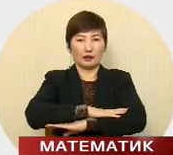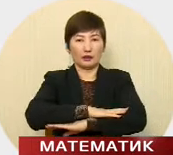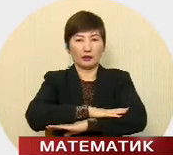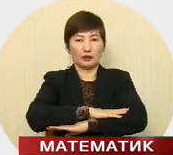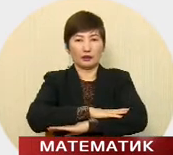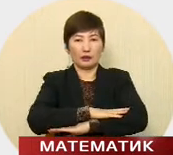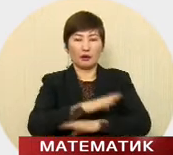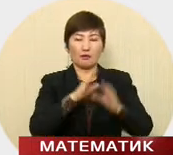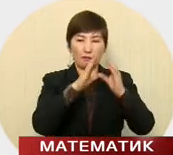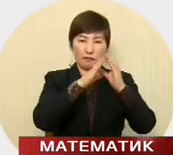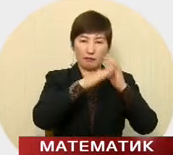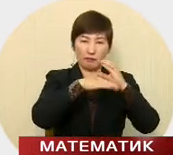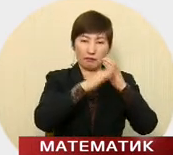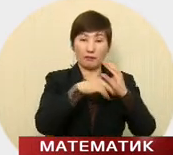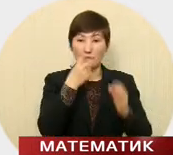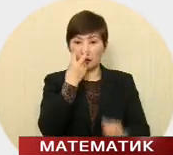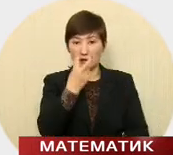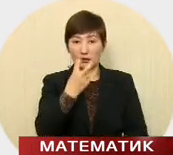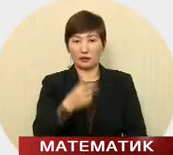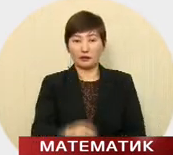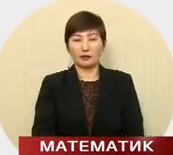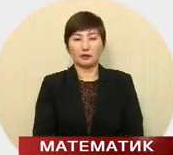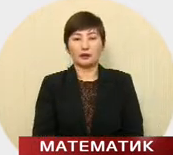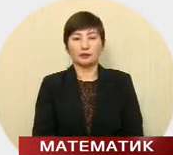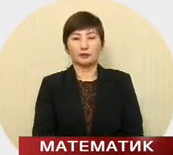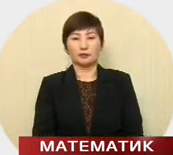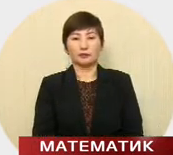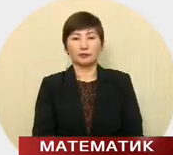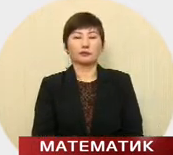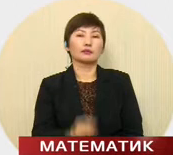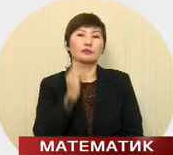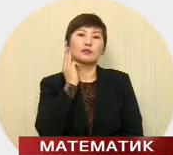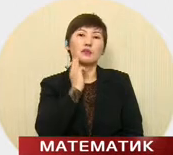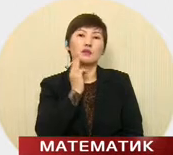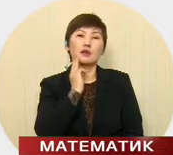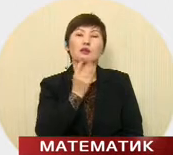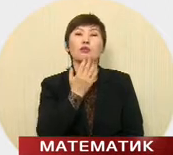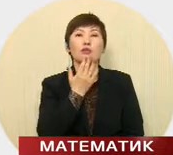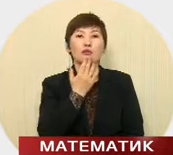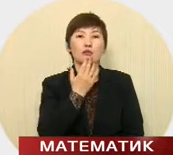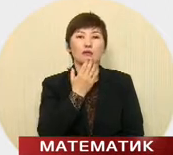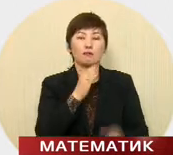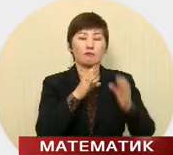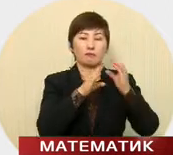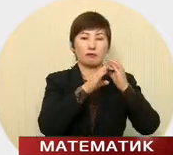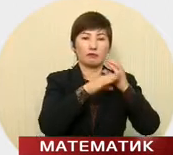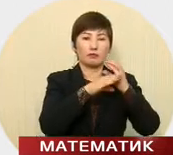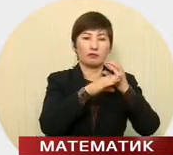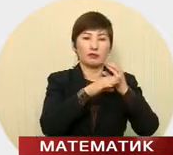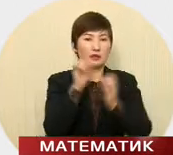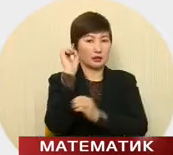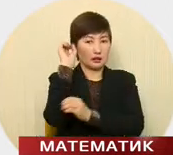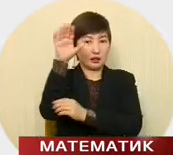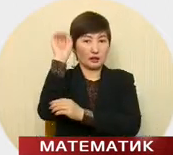диаграм ажиглах юм бол за энэ шар онгийн хэсгээр бутсан дугуй хэсэг маань сагсан